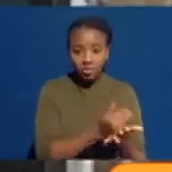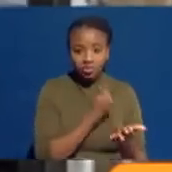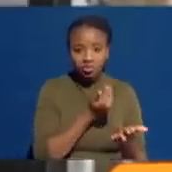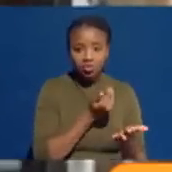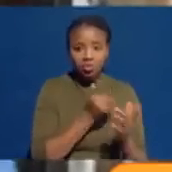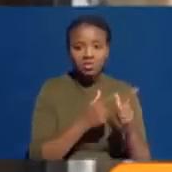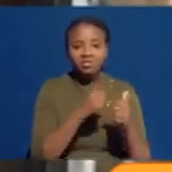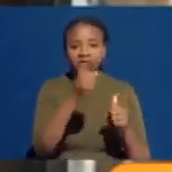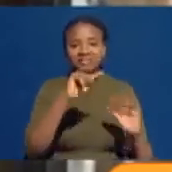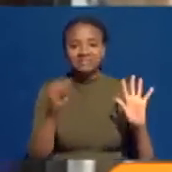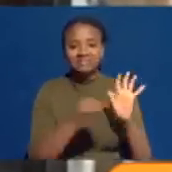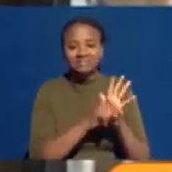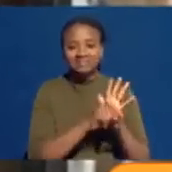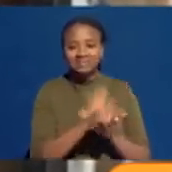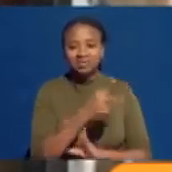wakakata